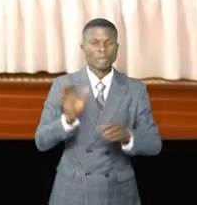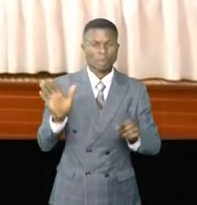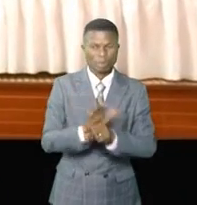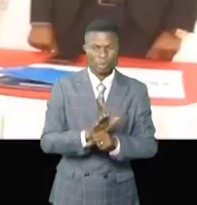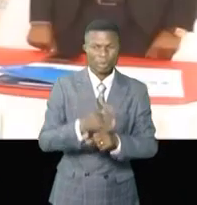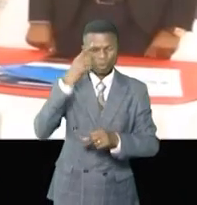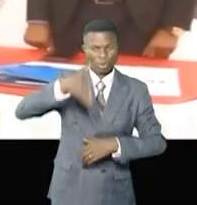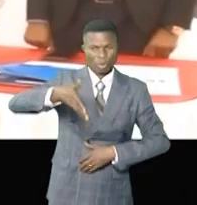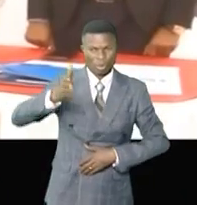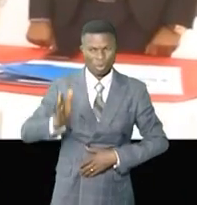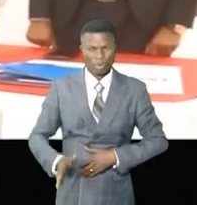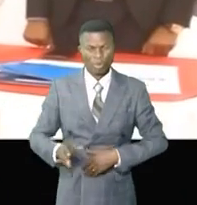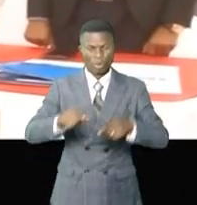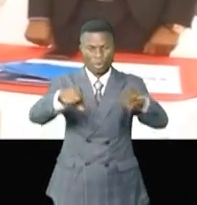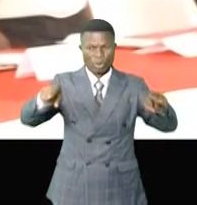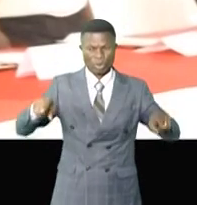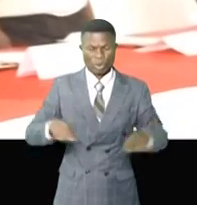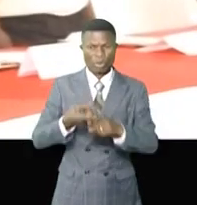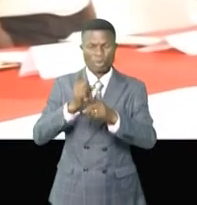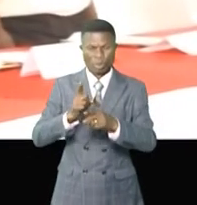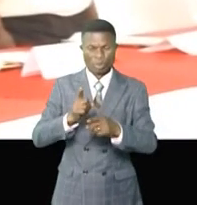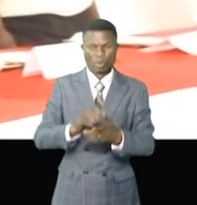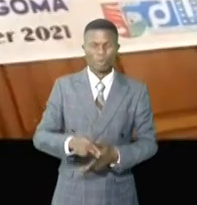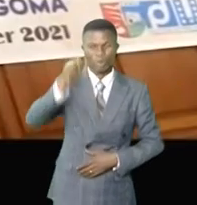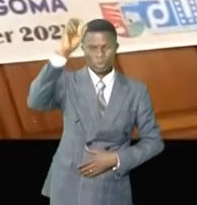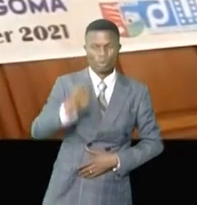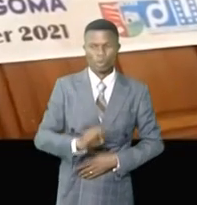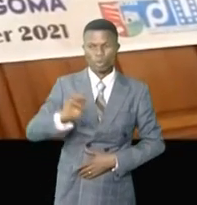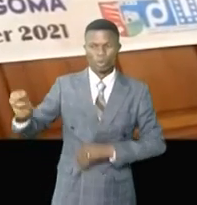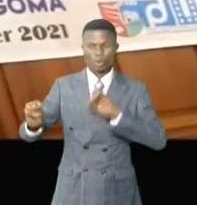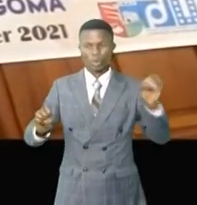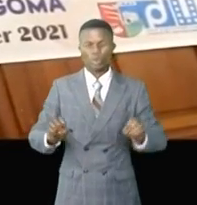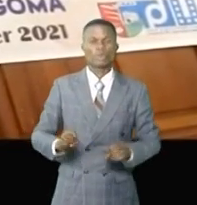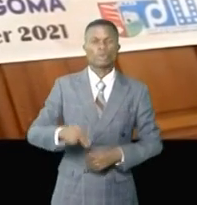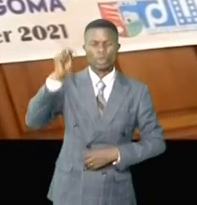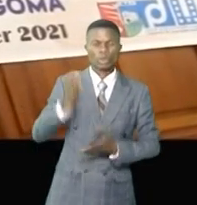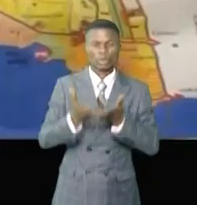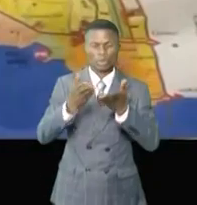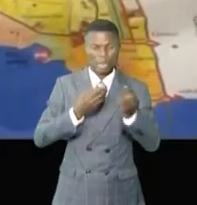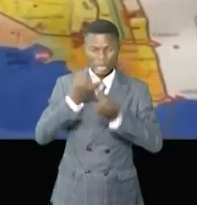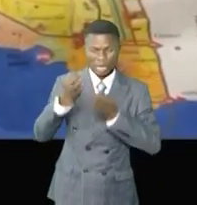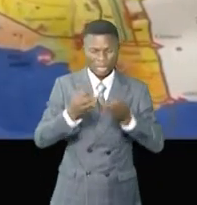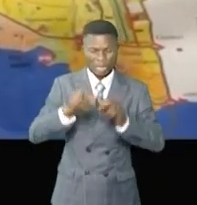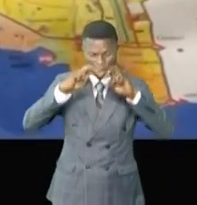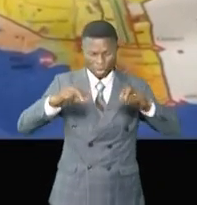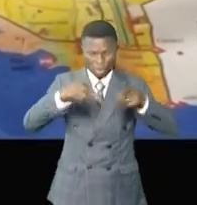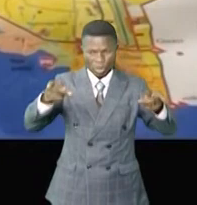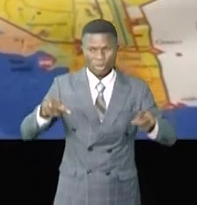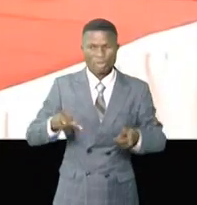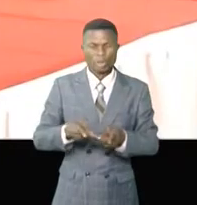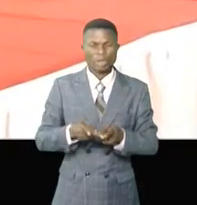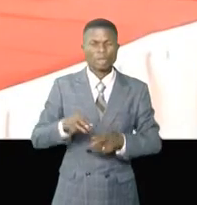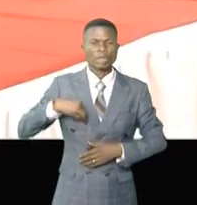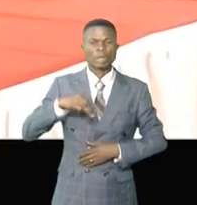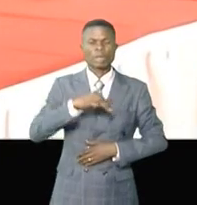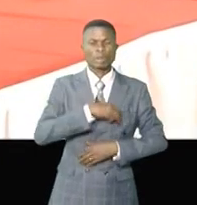à ces experts urbanistiques venus de quatre coins de la province du Nord Kivu de faire le diagnostic des études urbaines réalisées par les